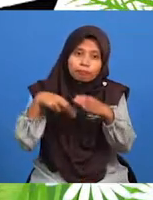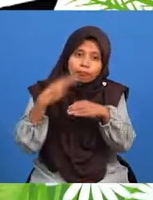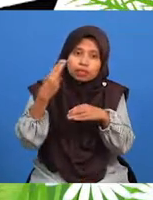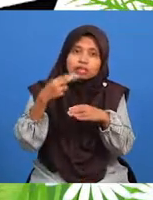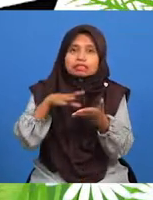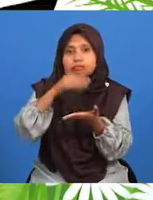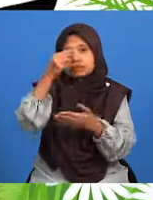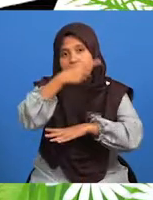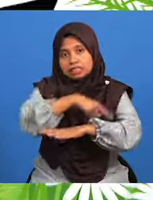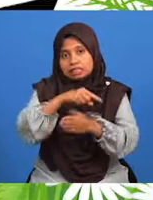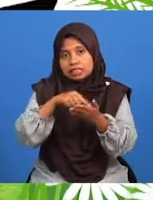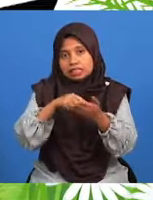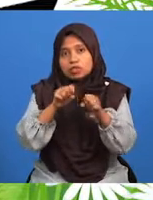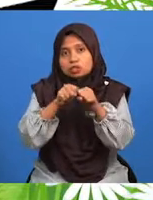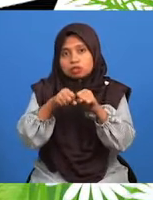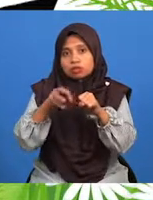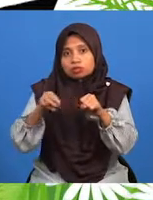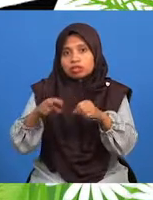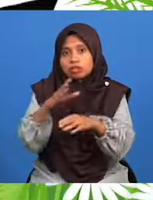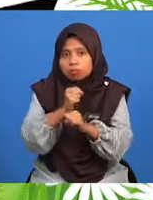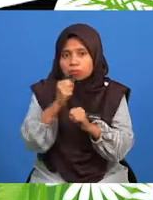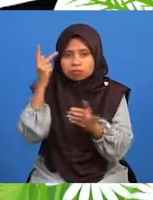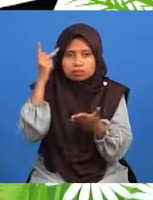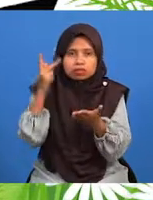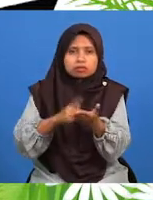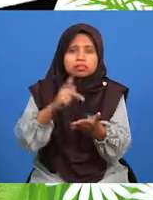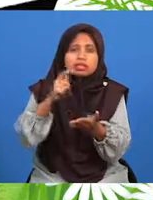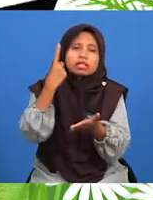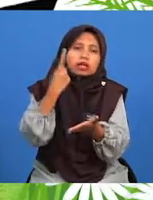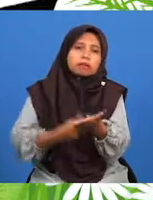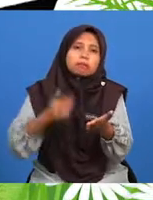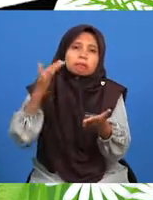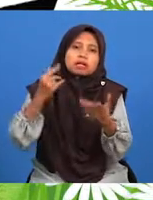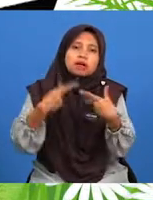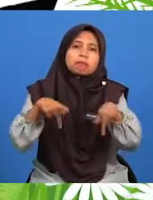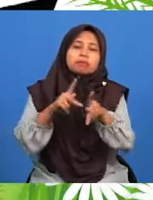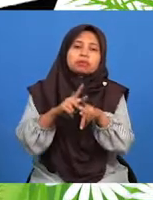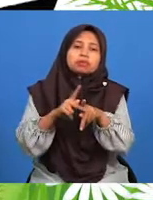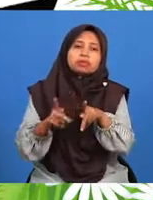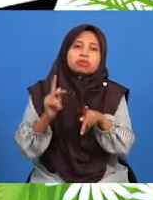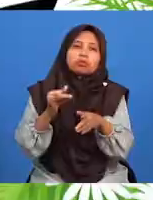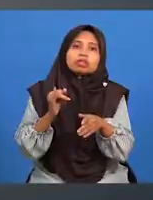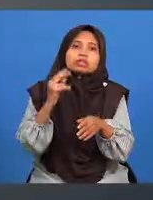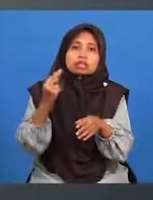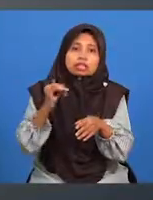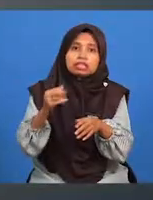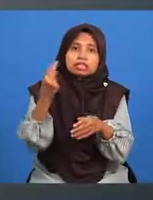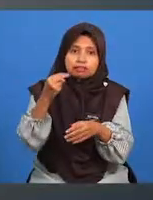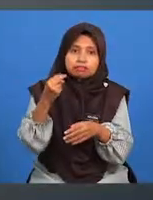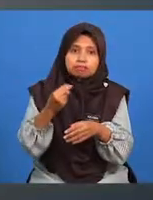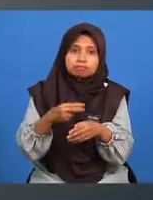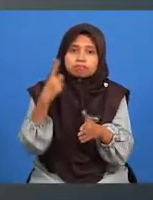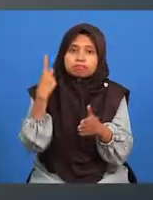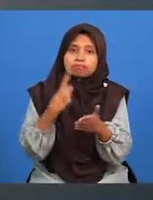ini agar murid-murid dapat mengenal pasti apa yang perlu dikuasai nanti. Pada